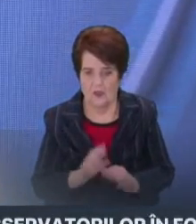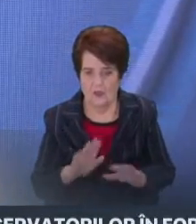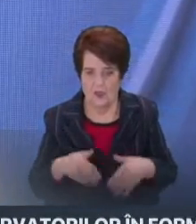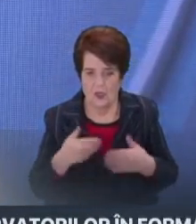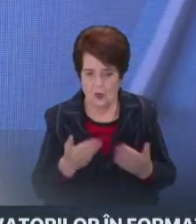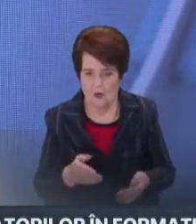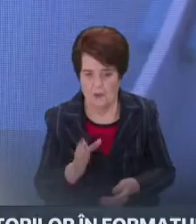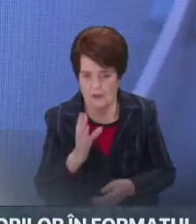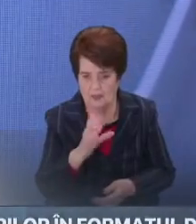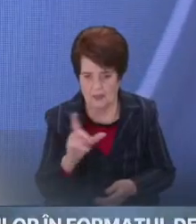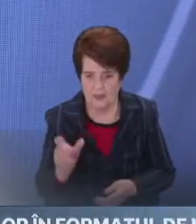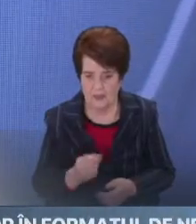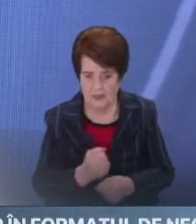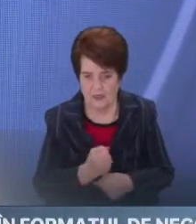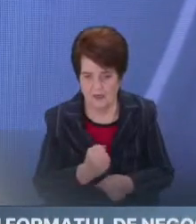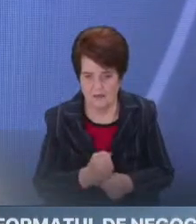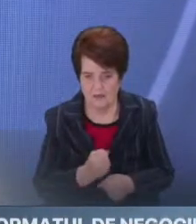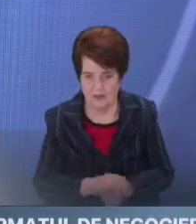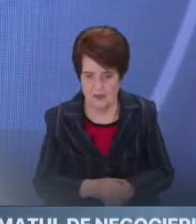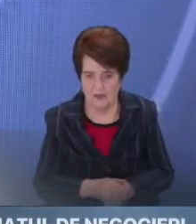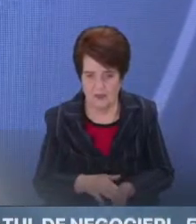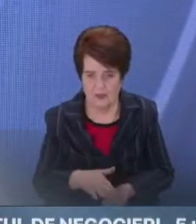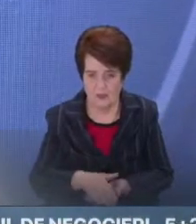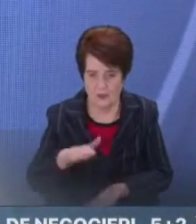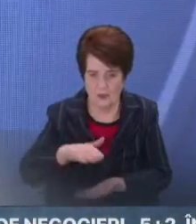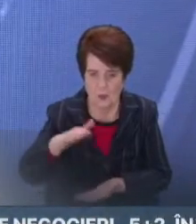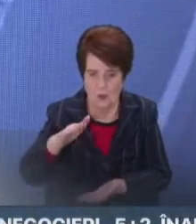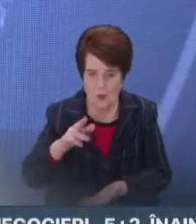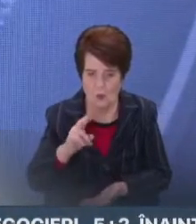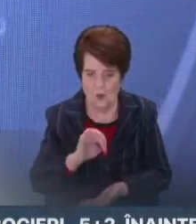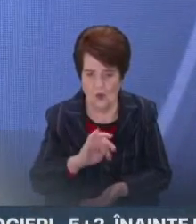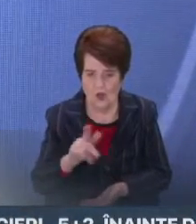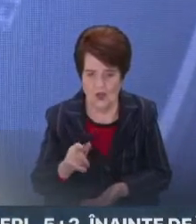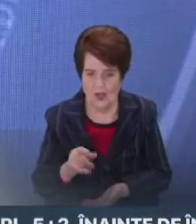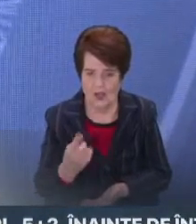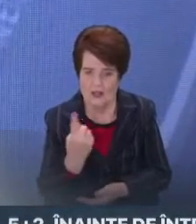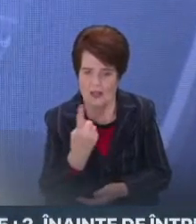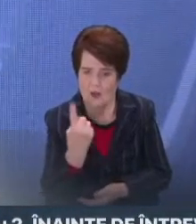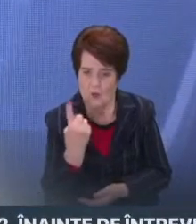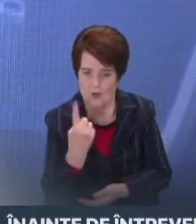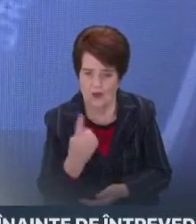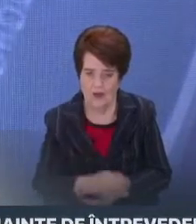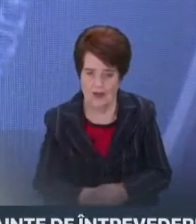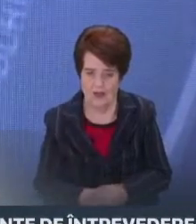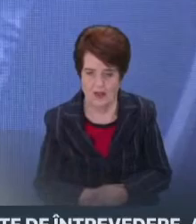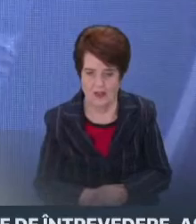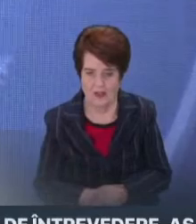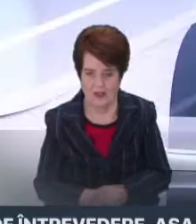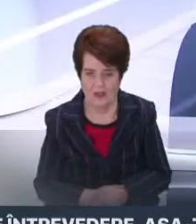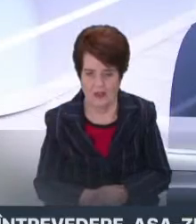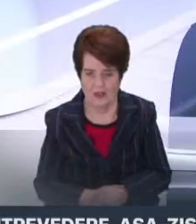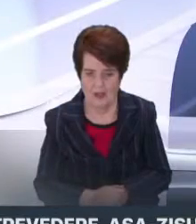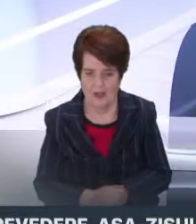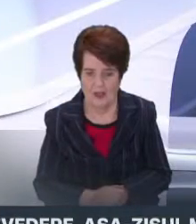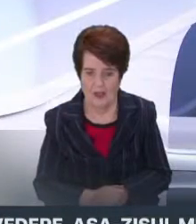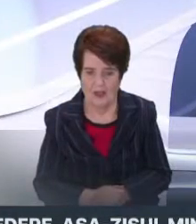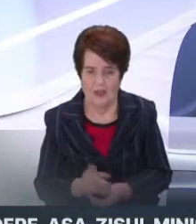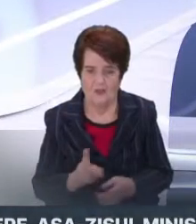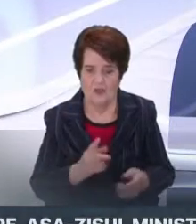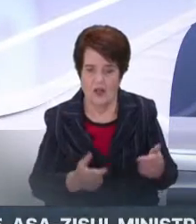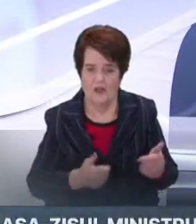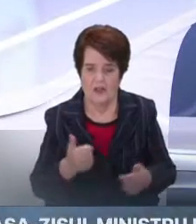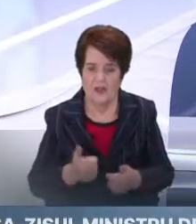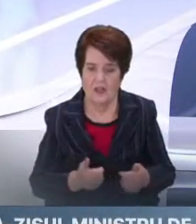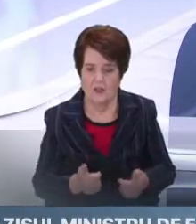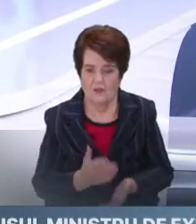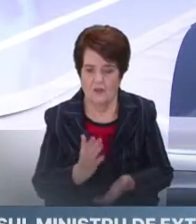recomandă să ne facem stocuri de lumânări. Ce alternative există